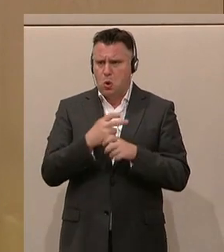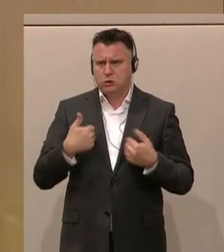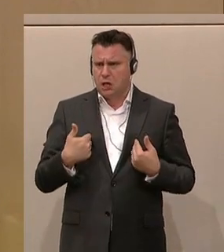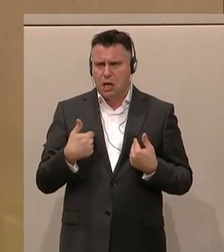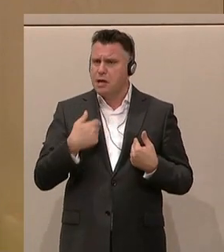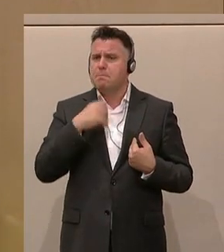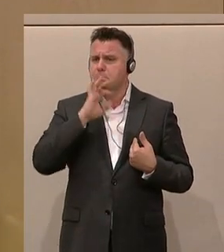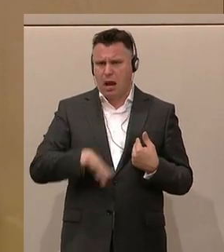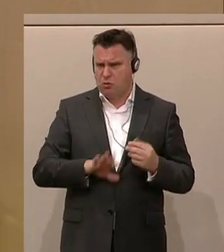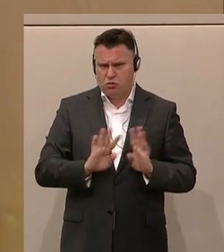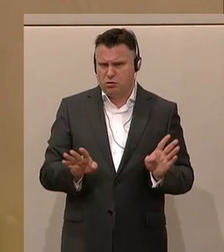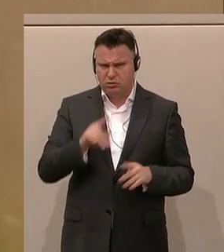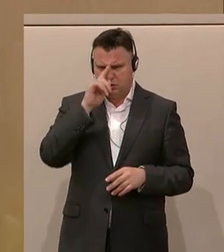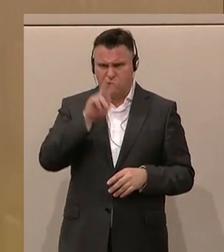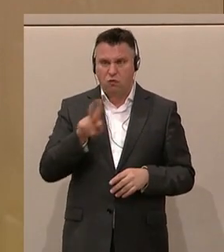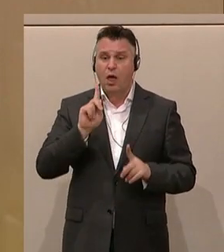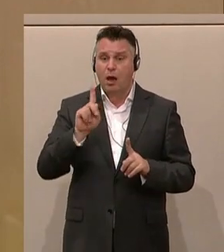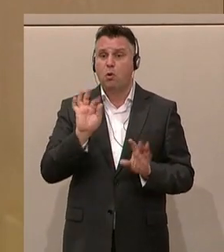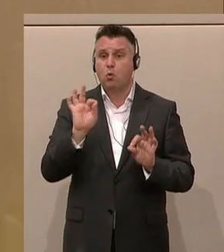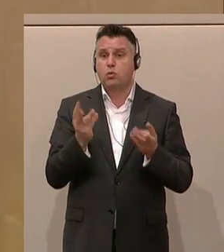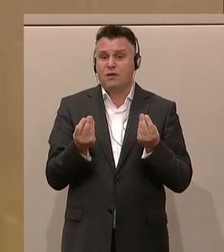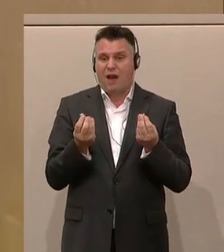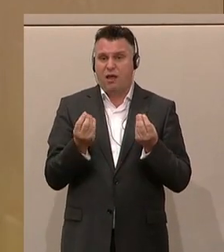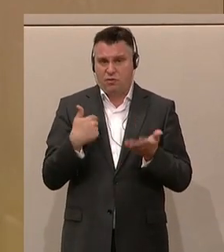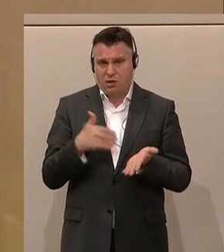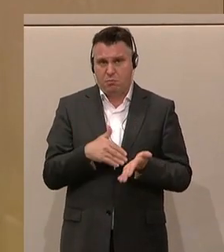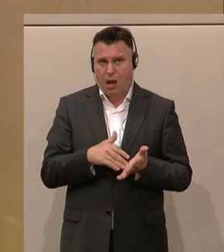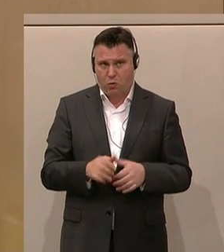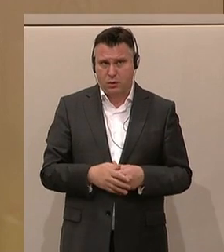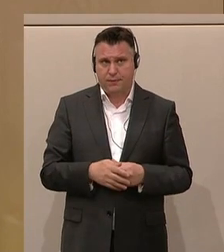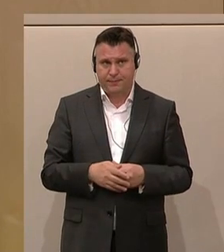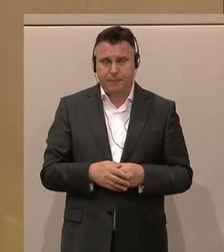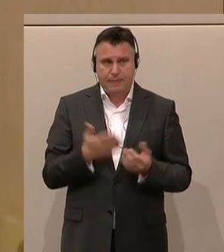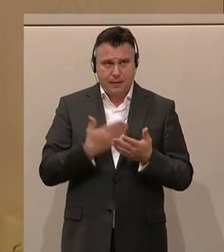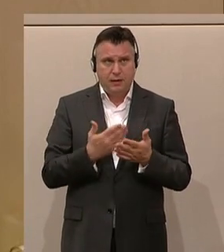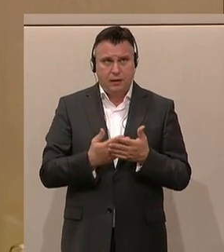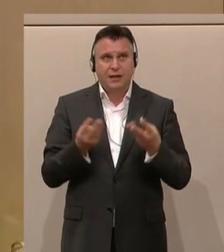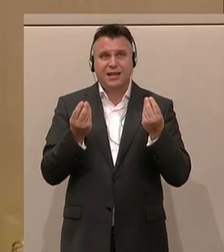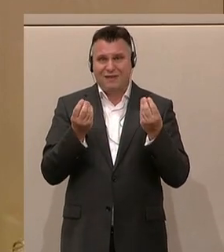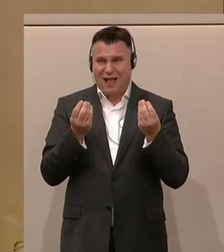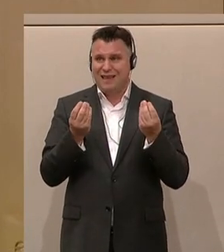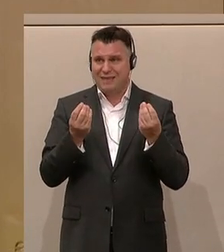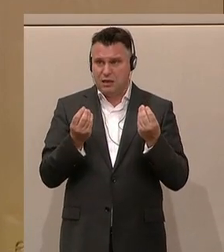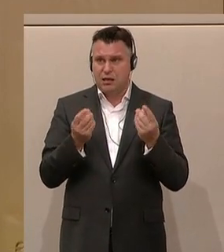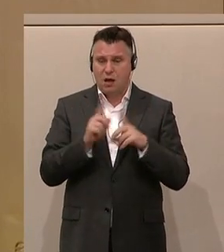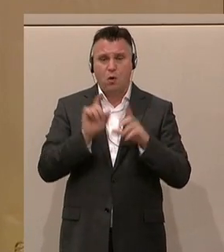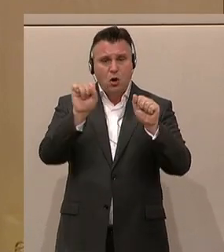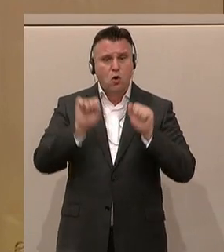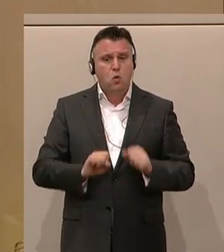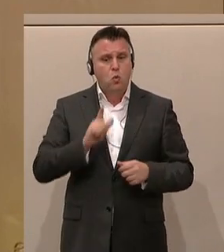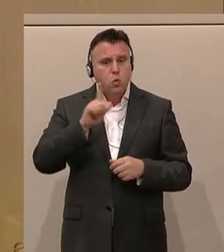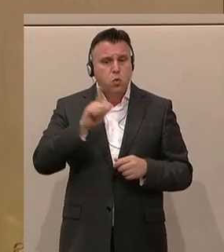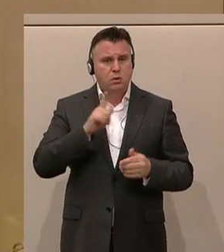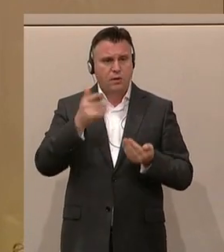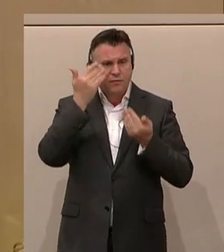nicht sinnvoll. Aber wir müssen auf Qualität setzen. Und Qualität heißt auch, dass das entsprechende Kundenvertrauen in